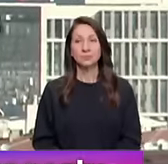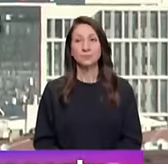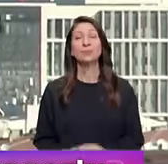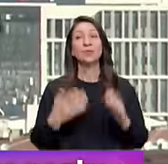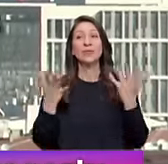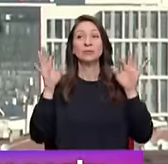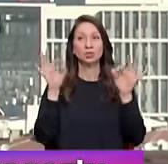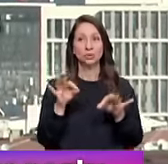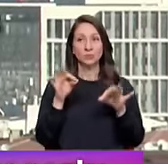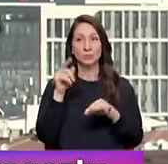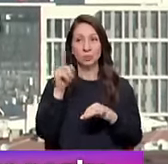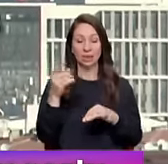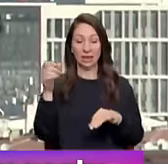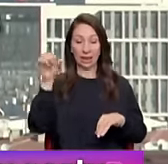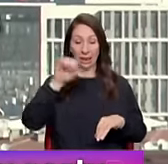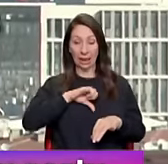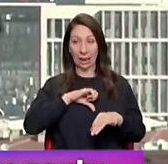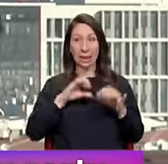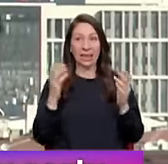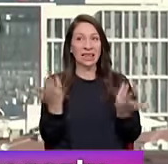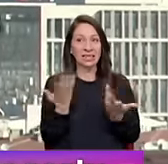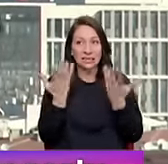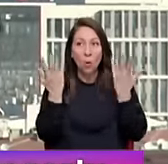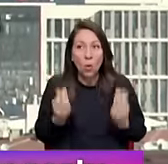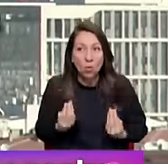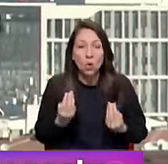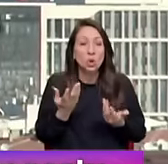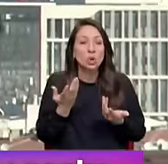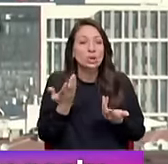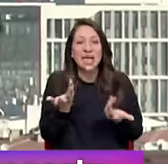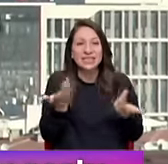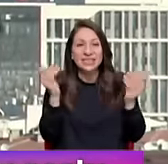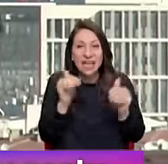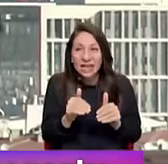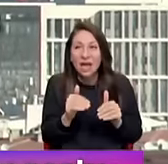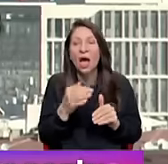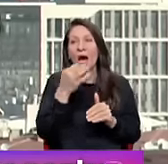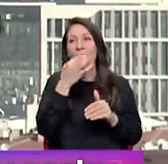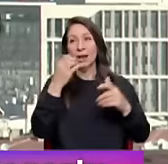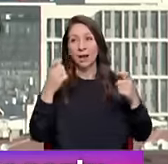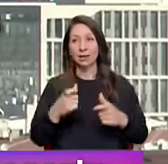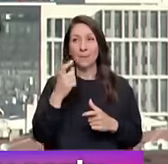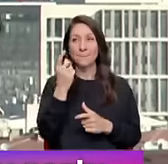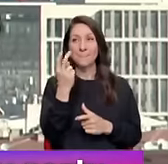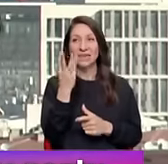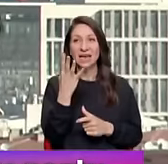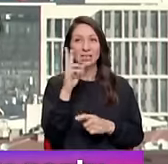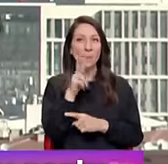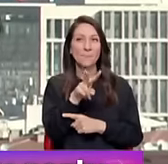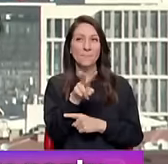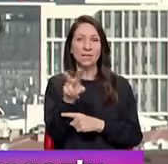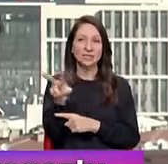Evet, şimdi bu yenilgi nasıl gerçekleşti, nasıl geldi? Ankara'dan birkaç